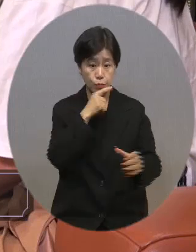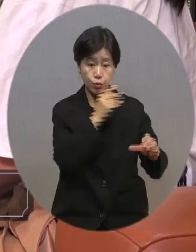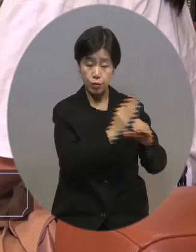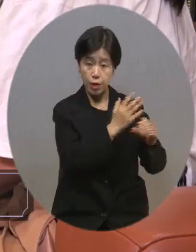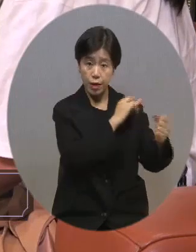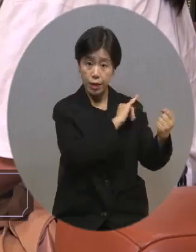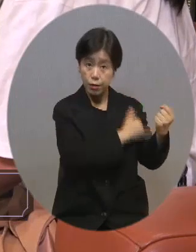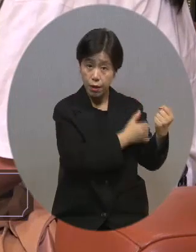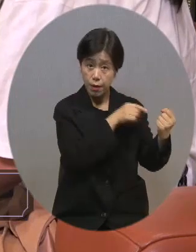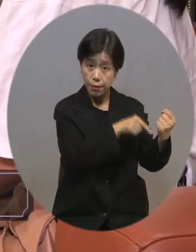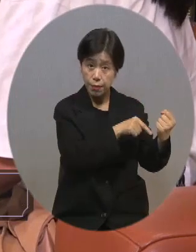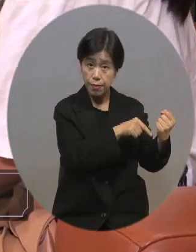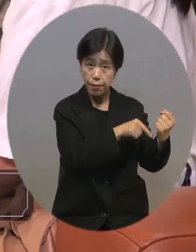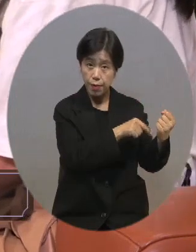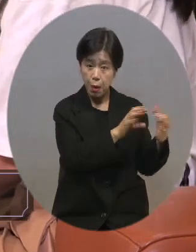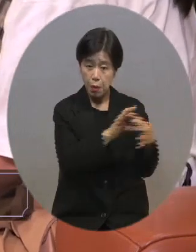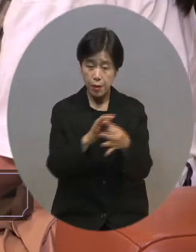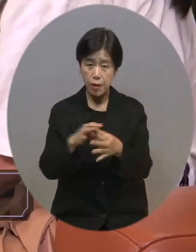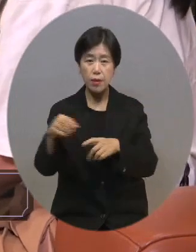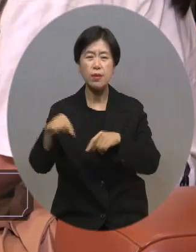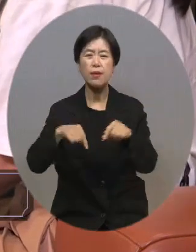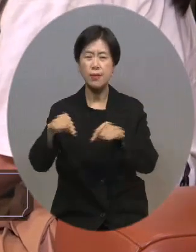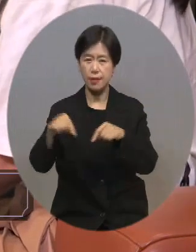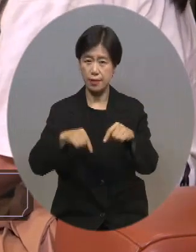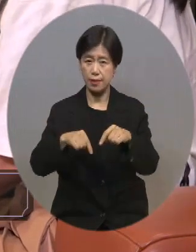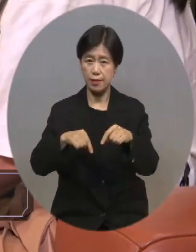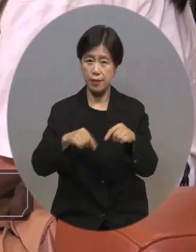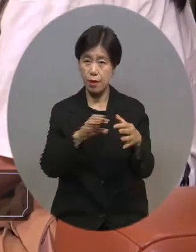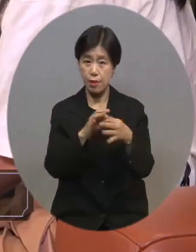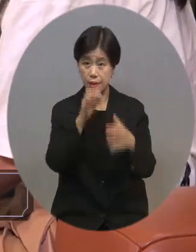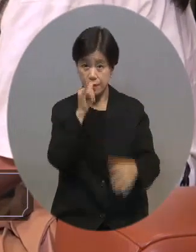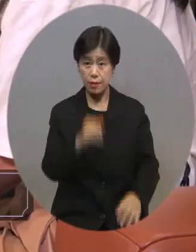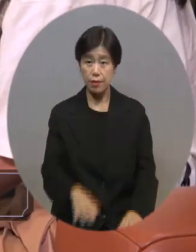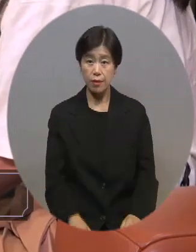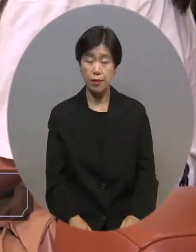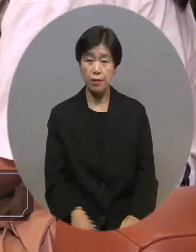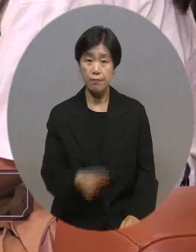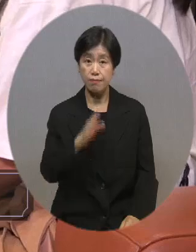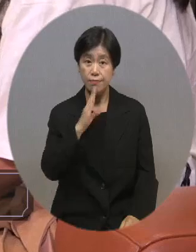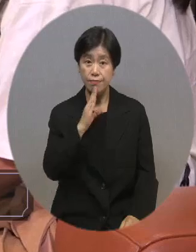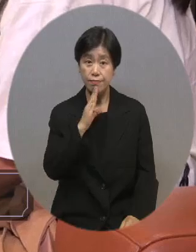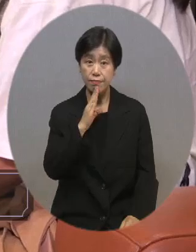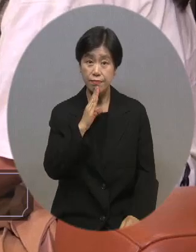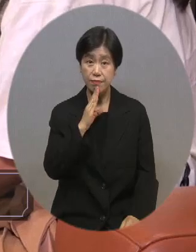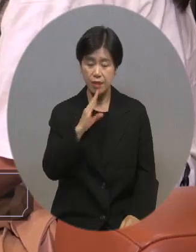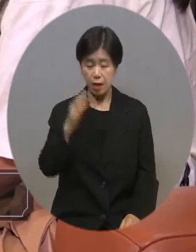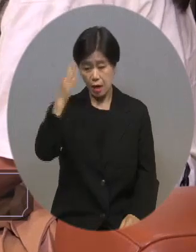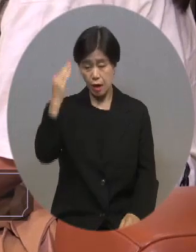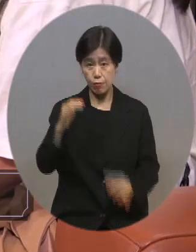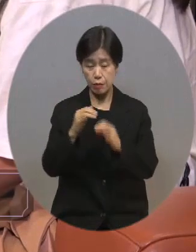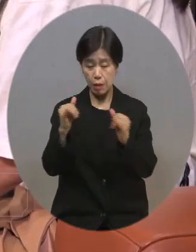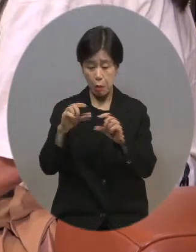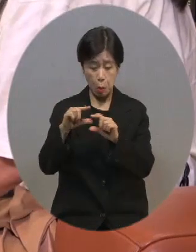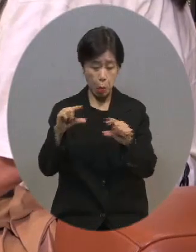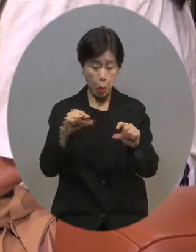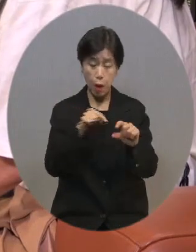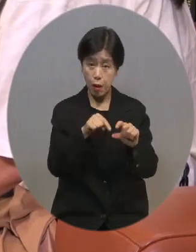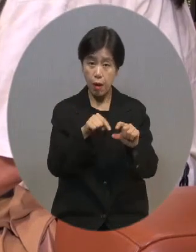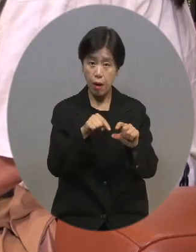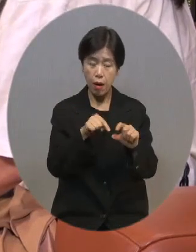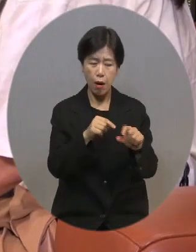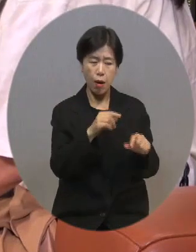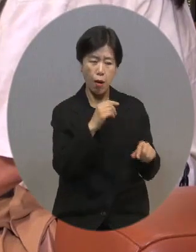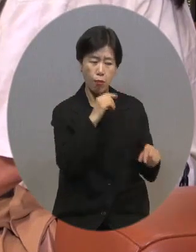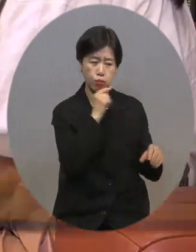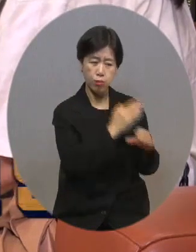보면 정치화된 이슈고 한 분류의 사람들만 북한 인권에 대한 관심을 갖고 있다고 하면